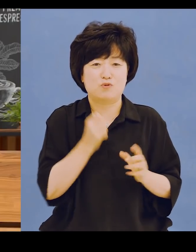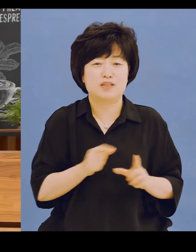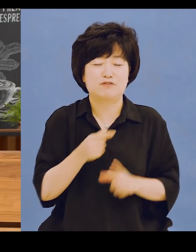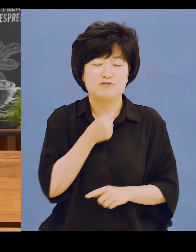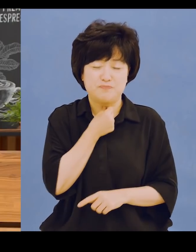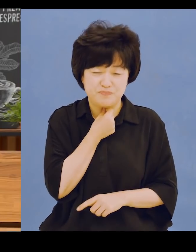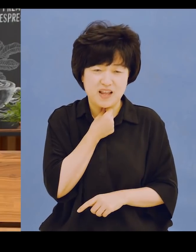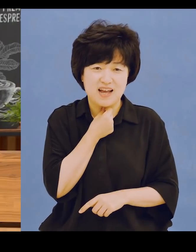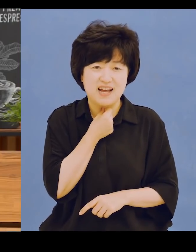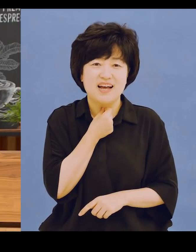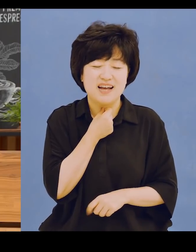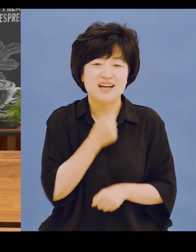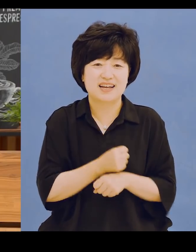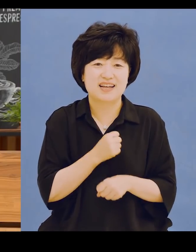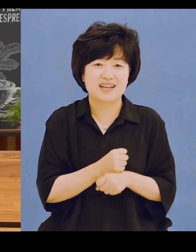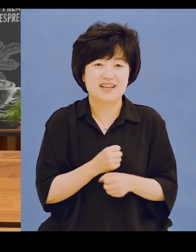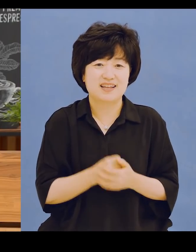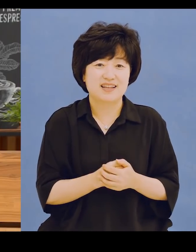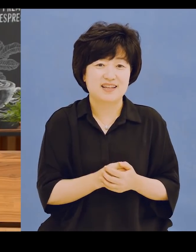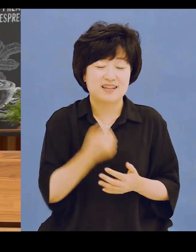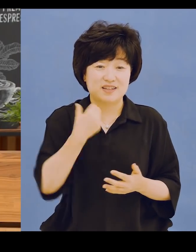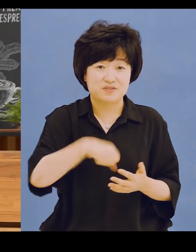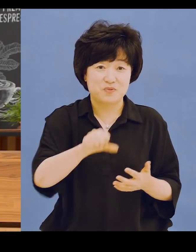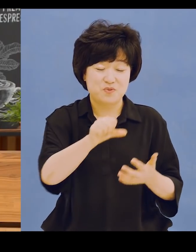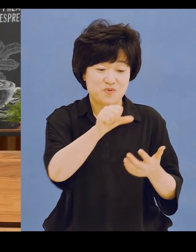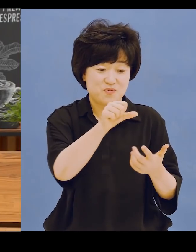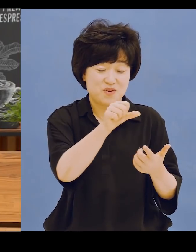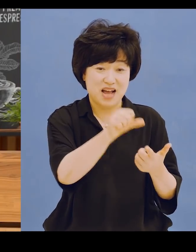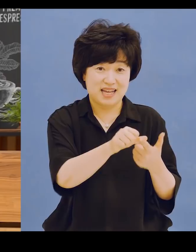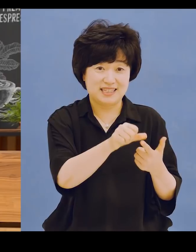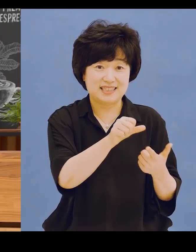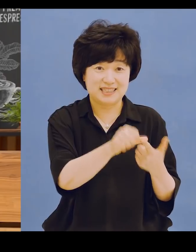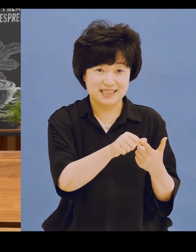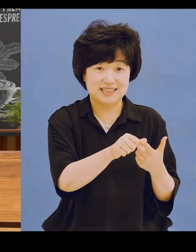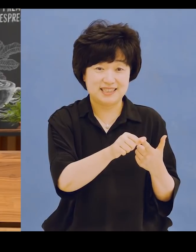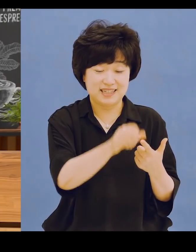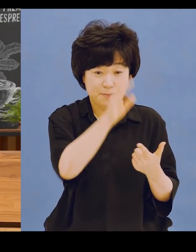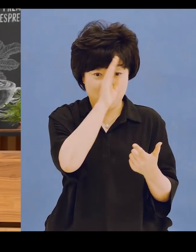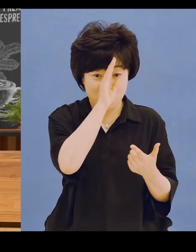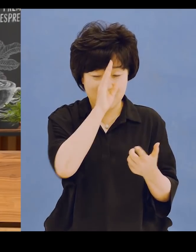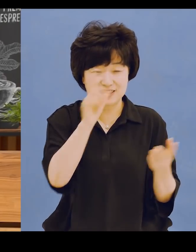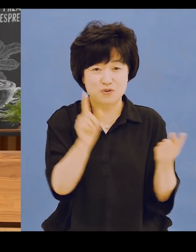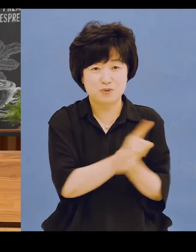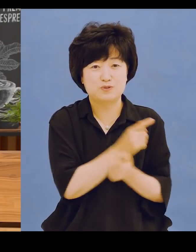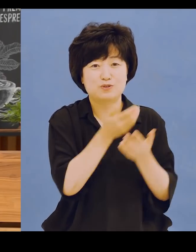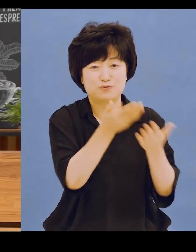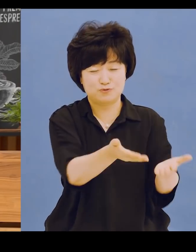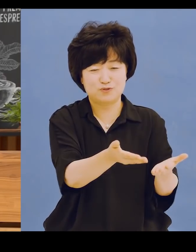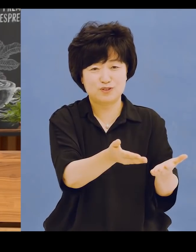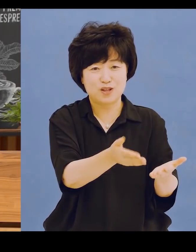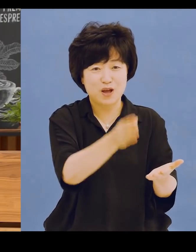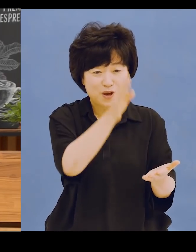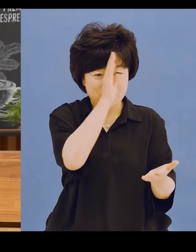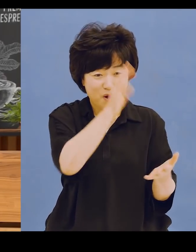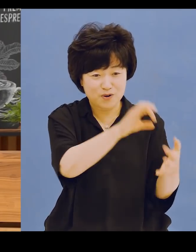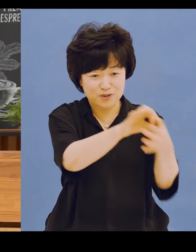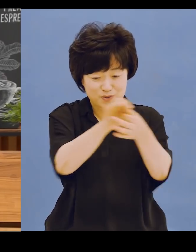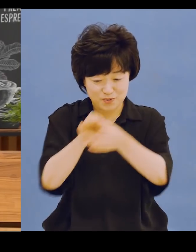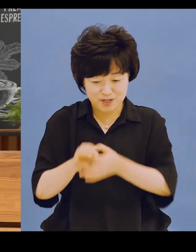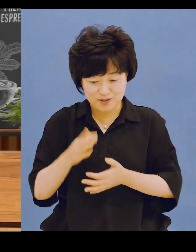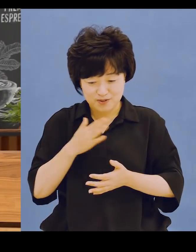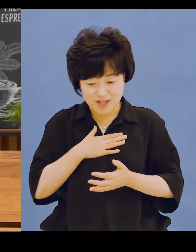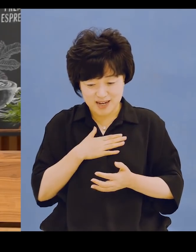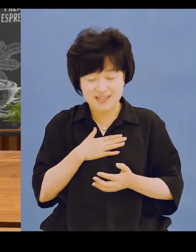아멘. 네, 그리고 그렇게 아들의 몹쓸 병까지 하루아침에 바꾸신 하나님은 결국은 그 아들의 병을 통해서도 나